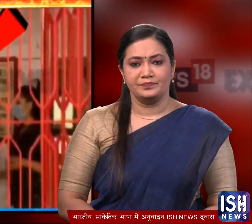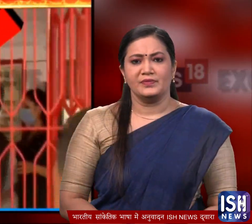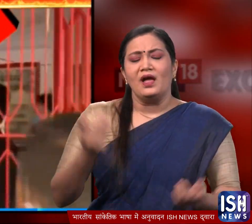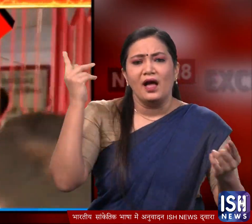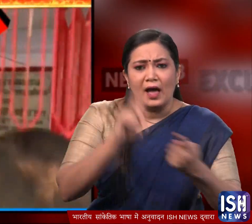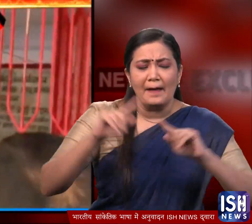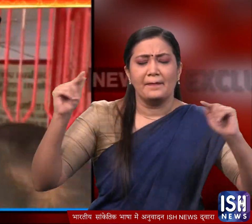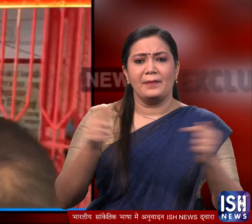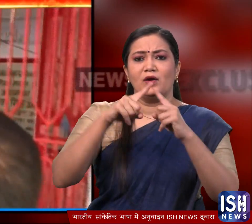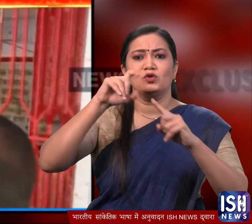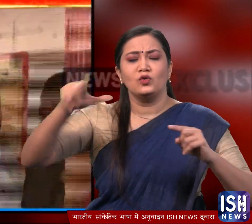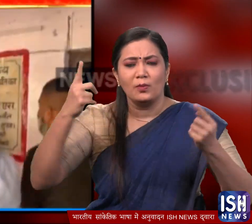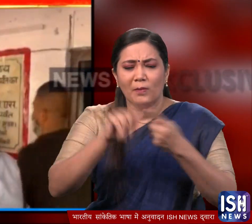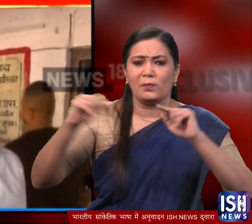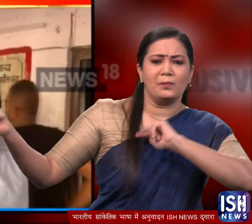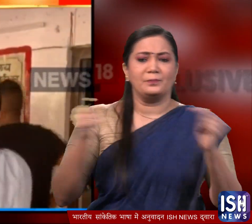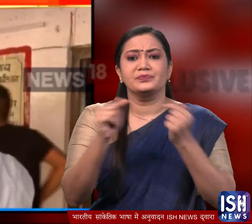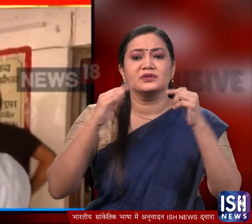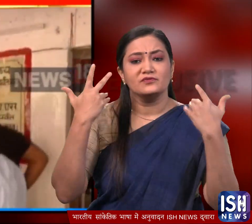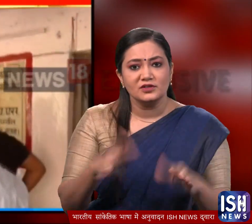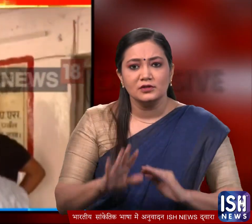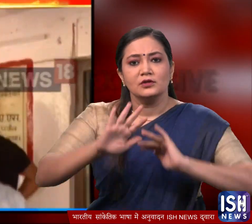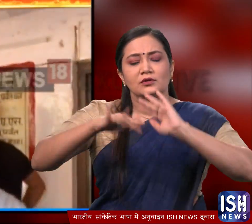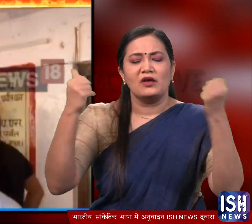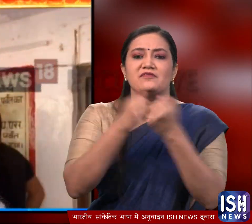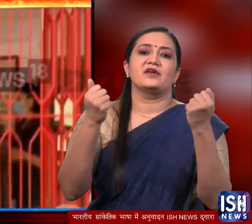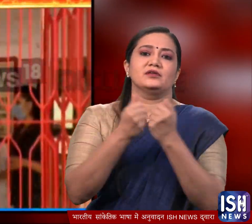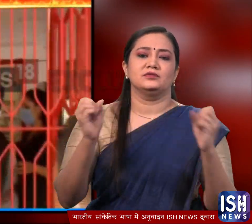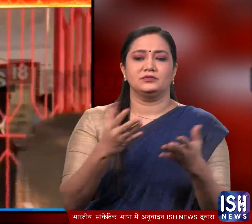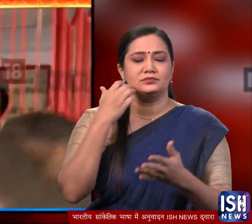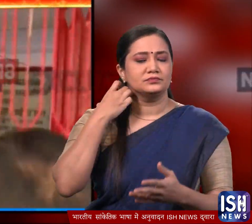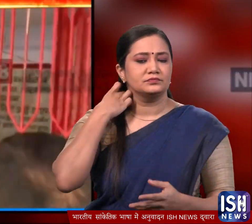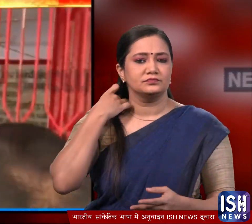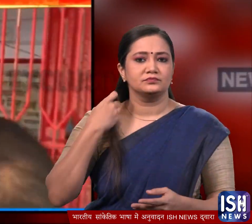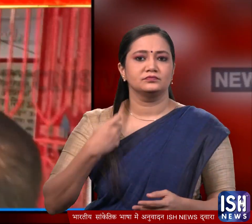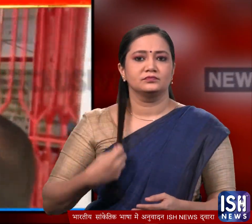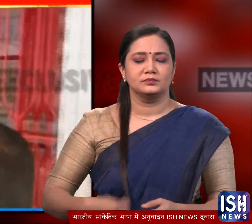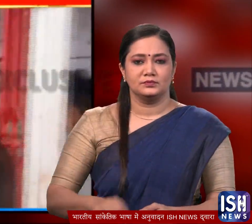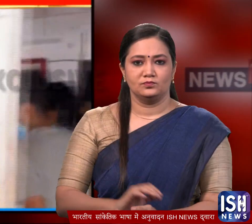बात पर उनका टोल कर्मचारियों से विवाद बढ़ता चला गया और उन लोगों ने मारपीट शुरू कर दी।